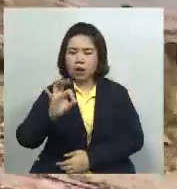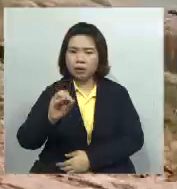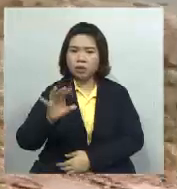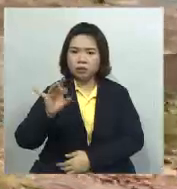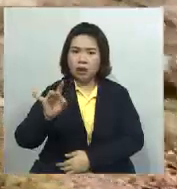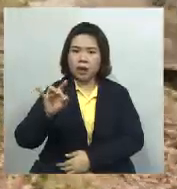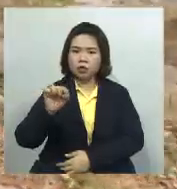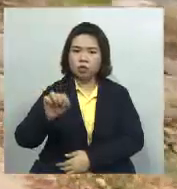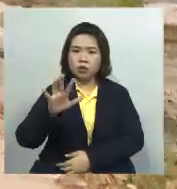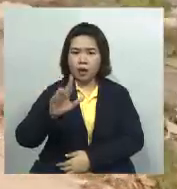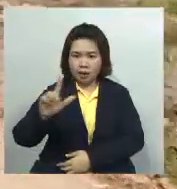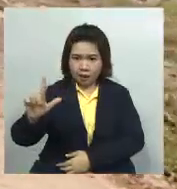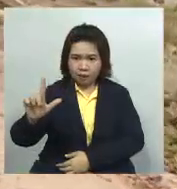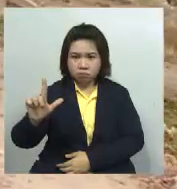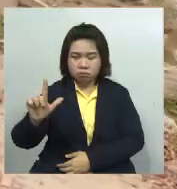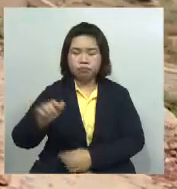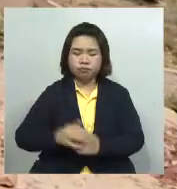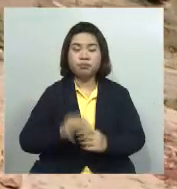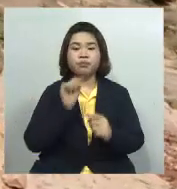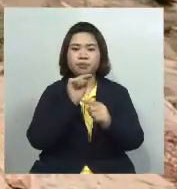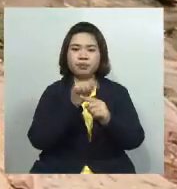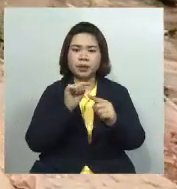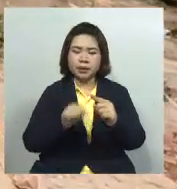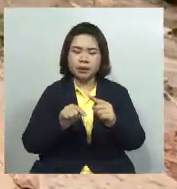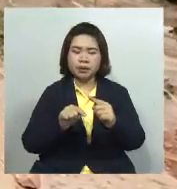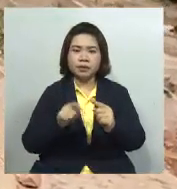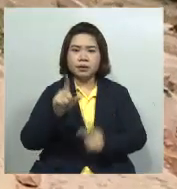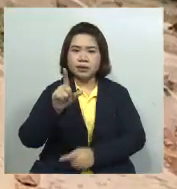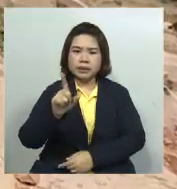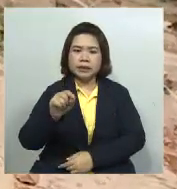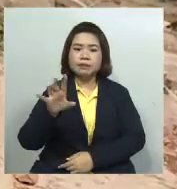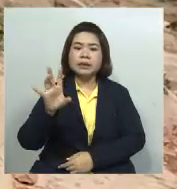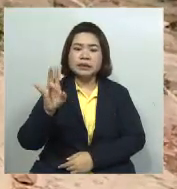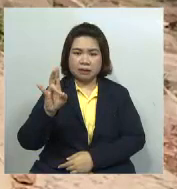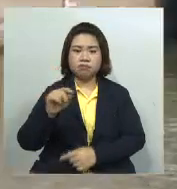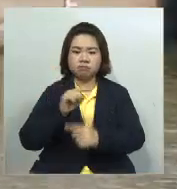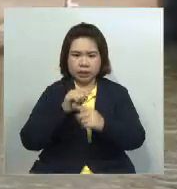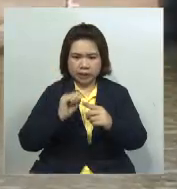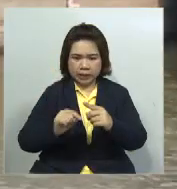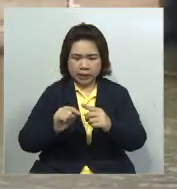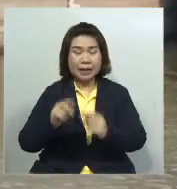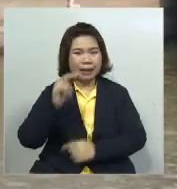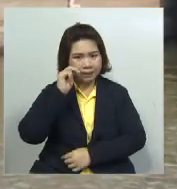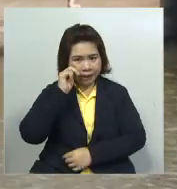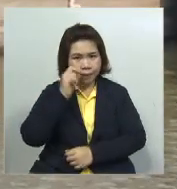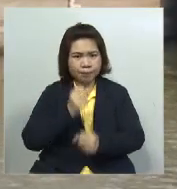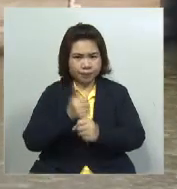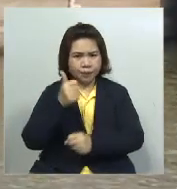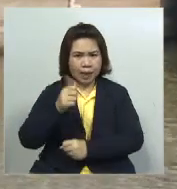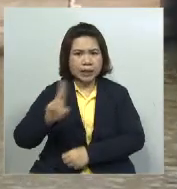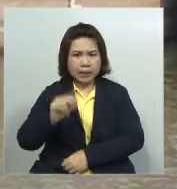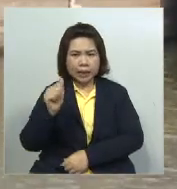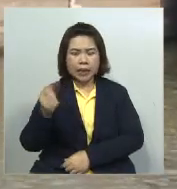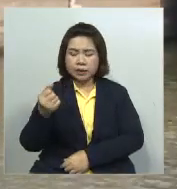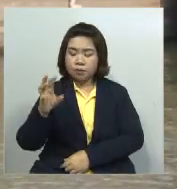598.5 ล้านลูกบาศก์เมตรถ้าคิดเป็นเปอร์เซ็นต์ค่ะคิดเป็นร้อยละ27ก็เป็นการใช้น้ำได้อยู่ที่ประม